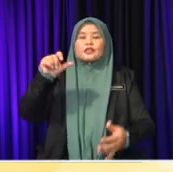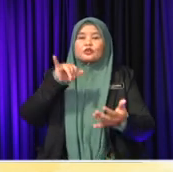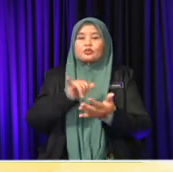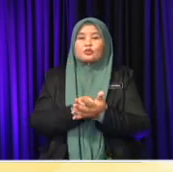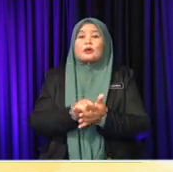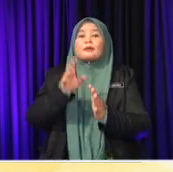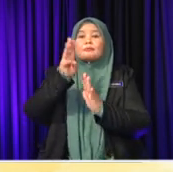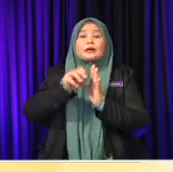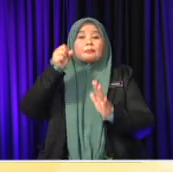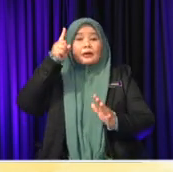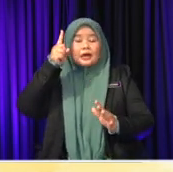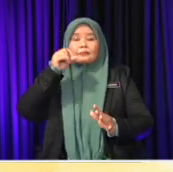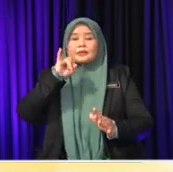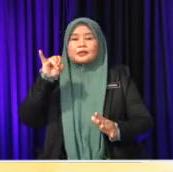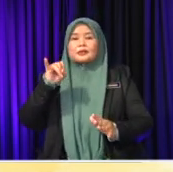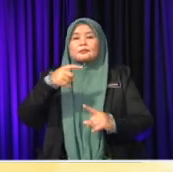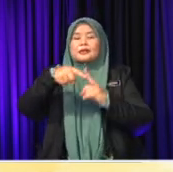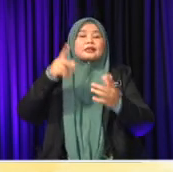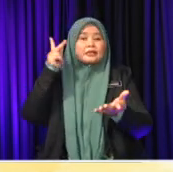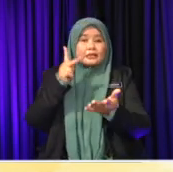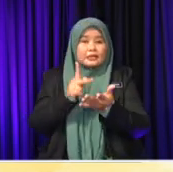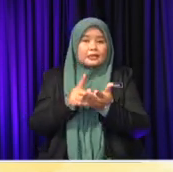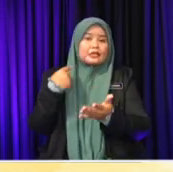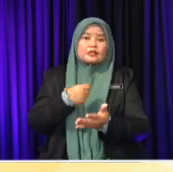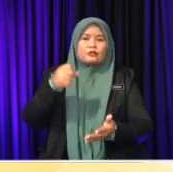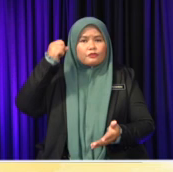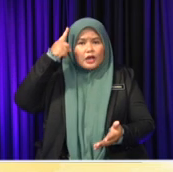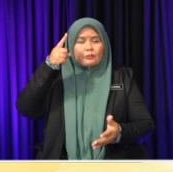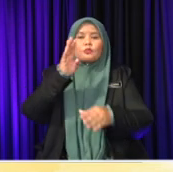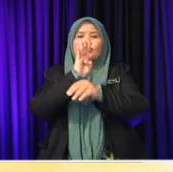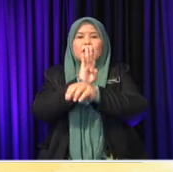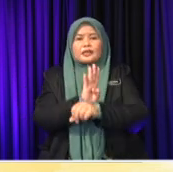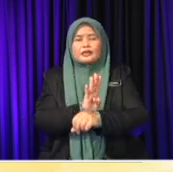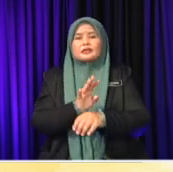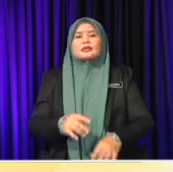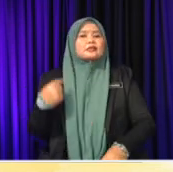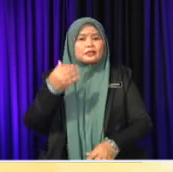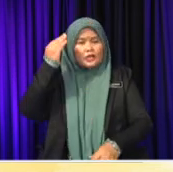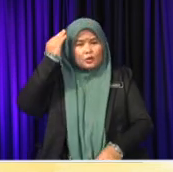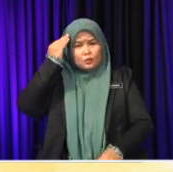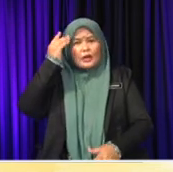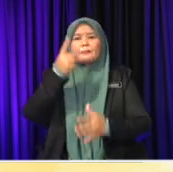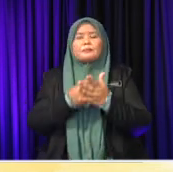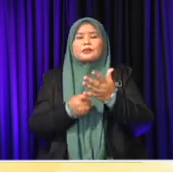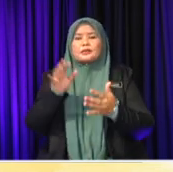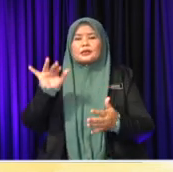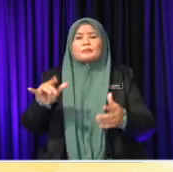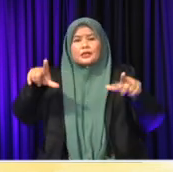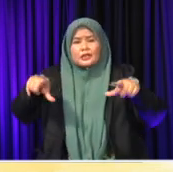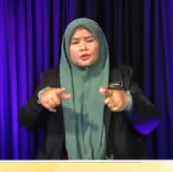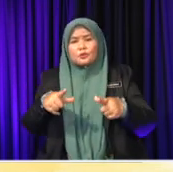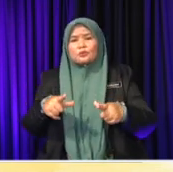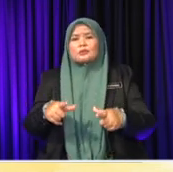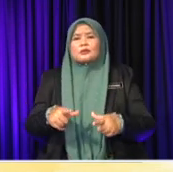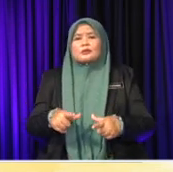memahami bila kita kenal Kita paham budayanya kita tahu apa yang berlaku